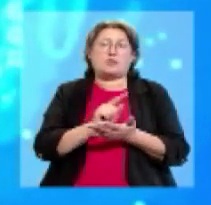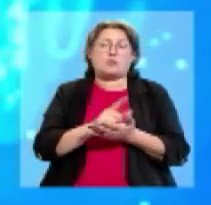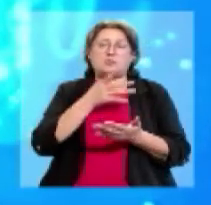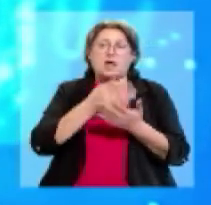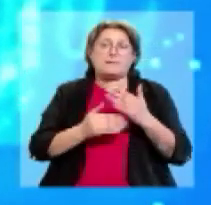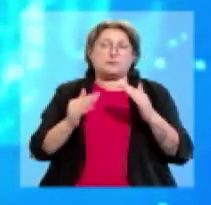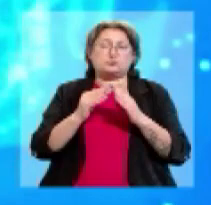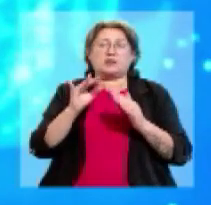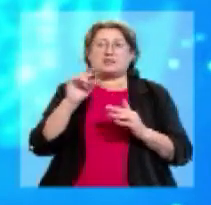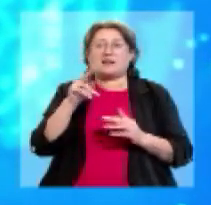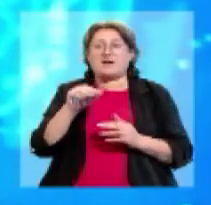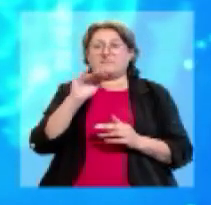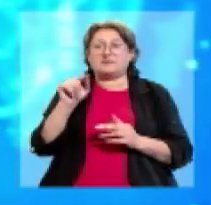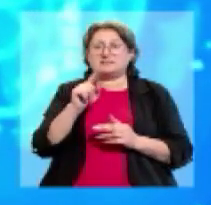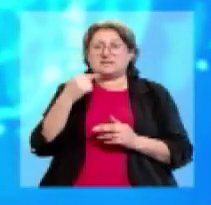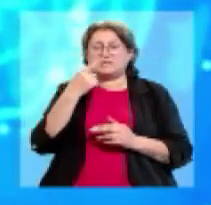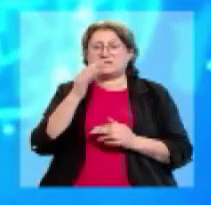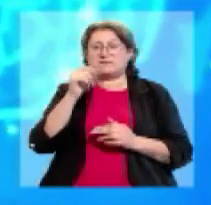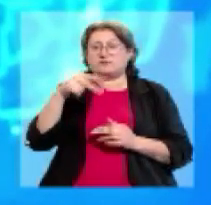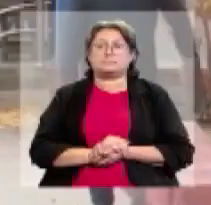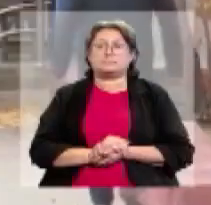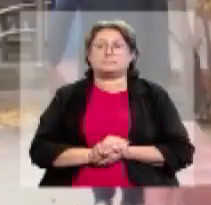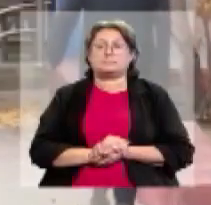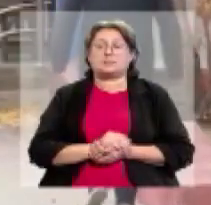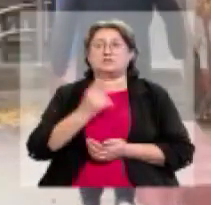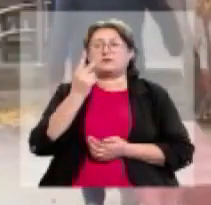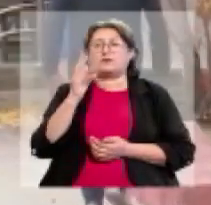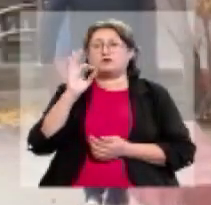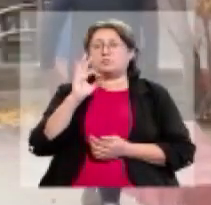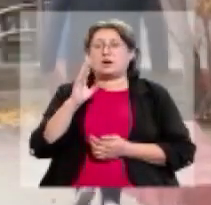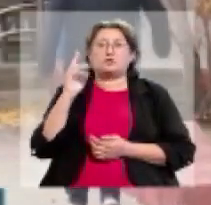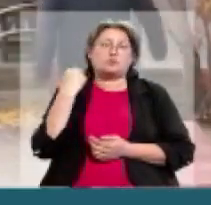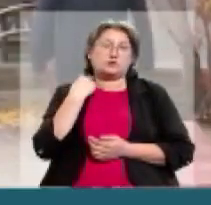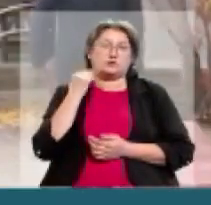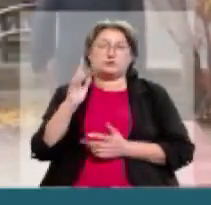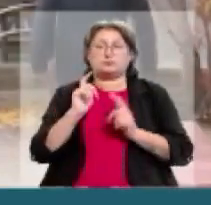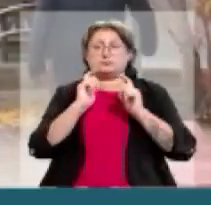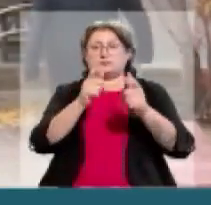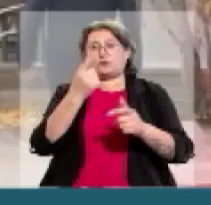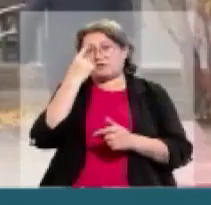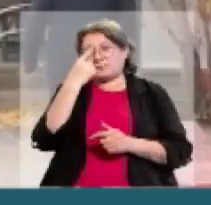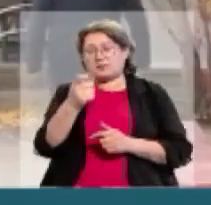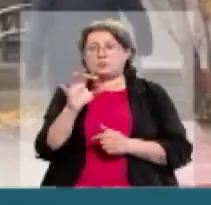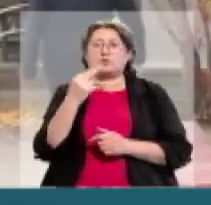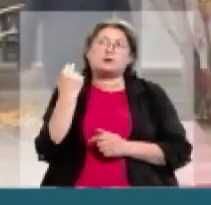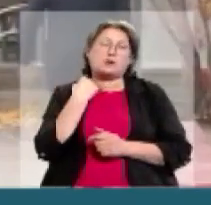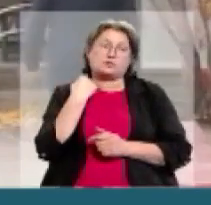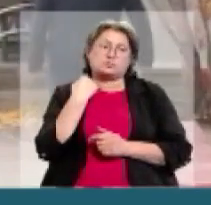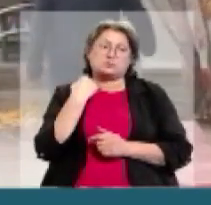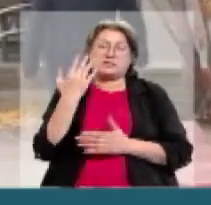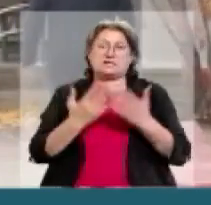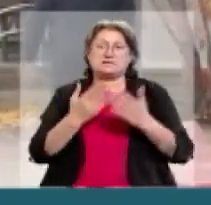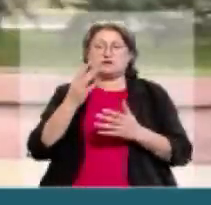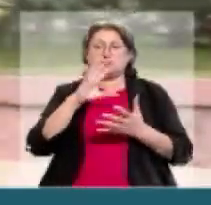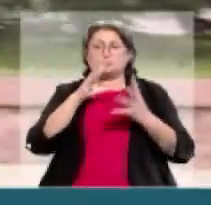имущество для физических лиц за 2022 год. Со 2 октября должникам будут направляться уведомления о задолженности.